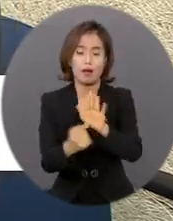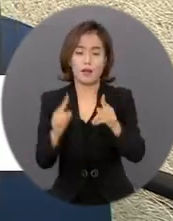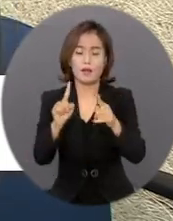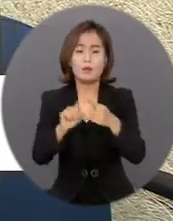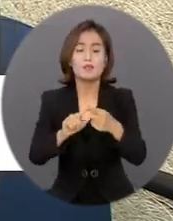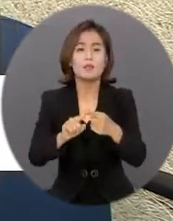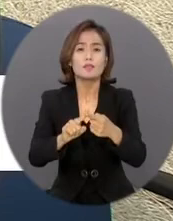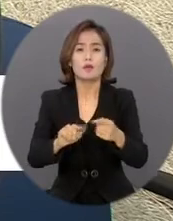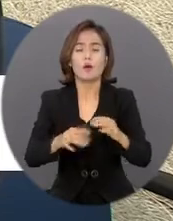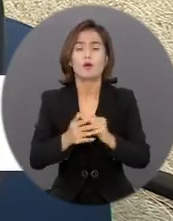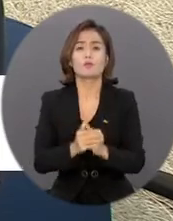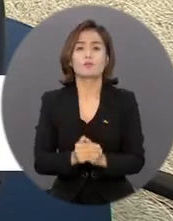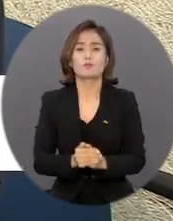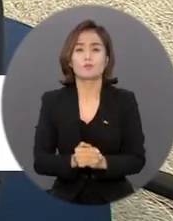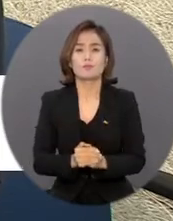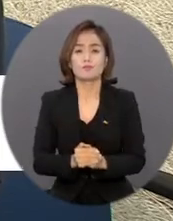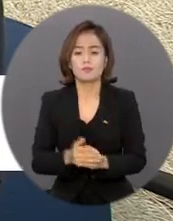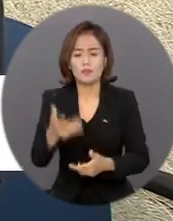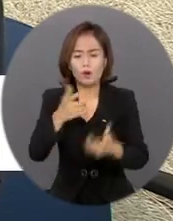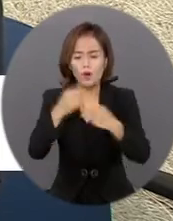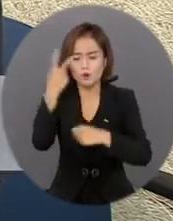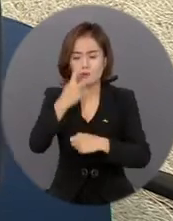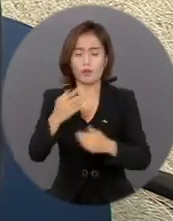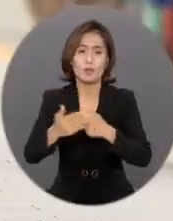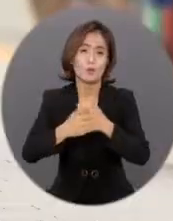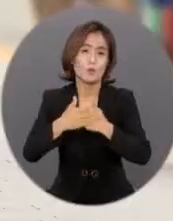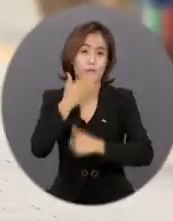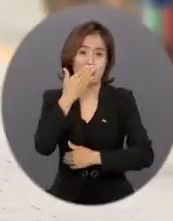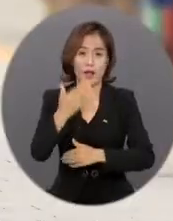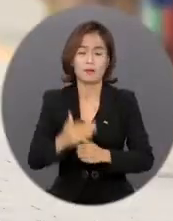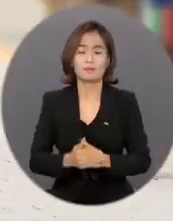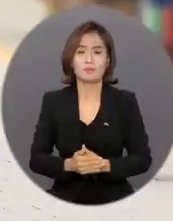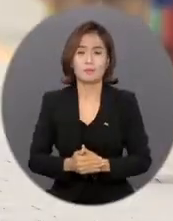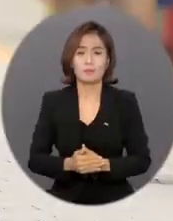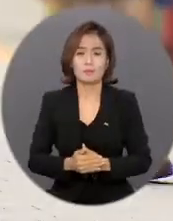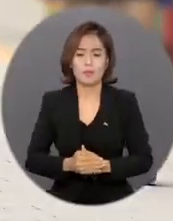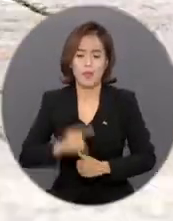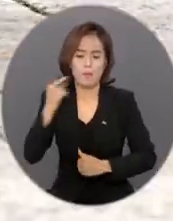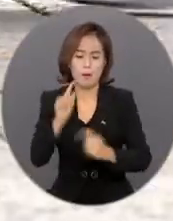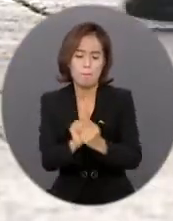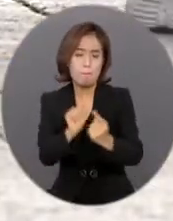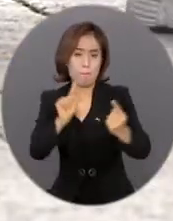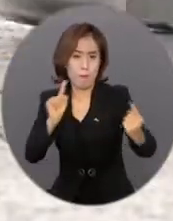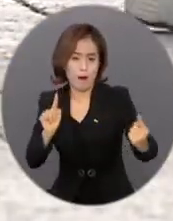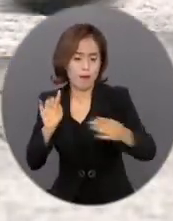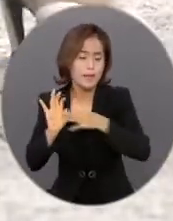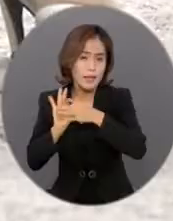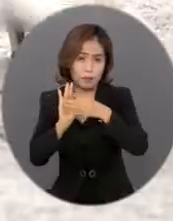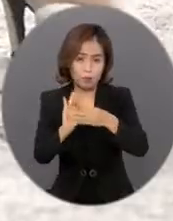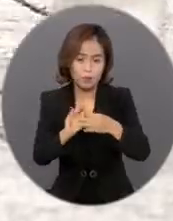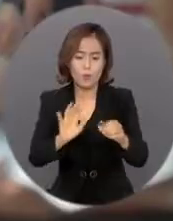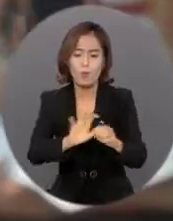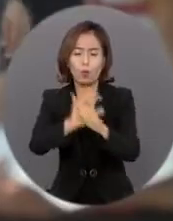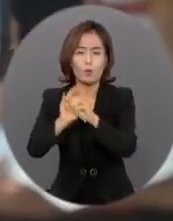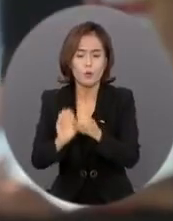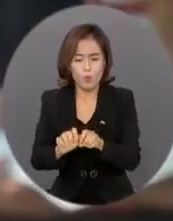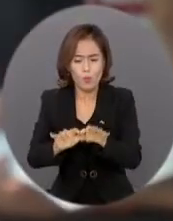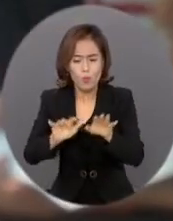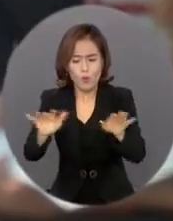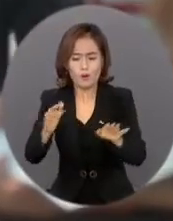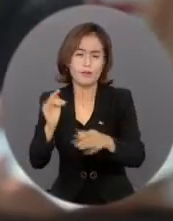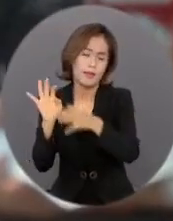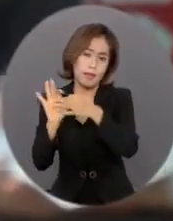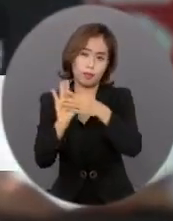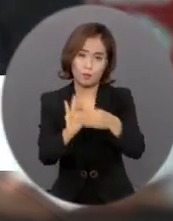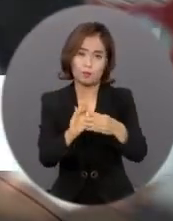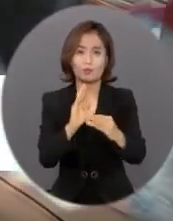그런 부분들이 상당히 역학조사에 많이 도움이 됐다. 고강도 거리두기가 이어지지만 코로나 확산세는 좀처럼 꺾이지